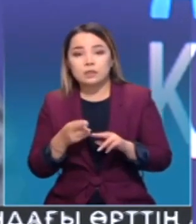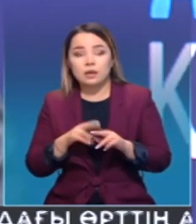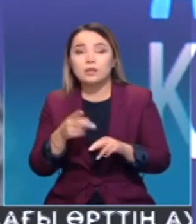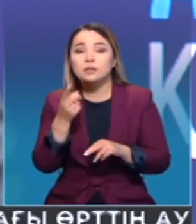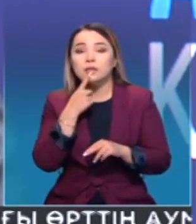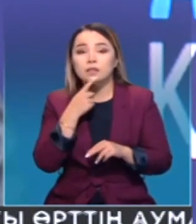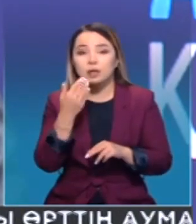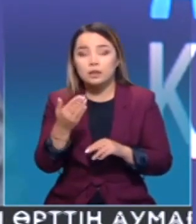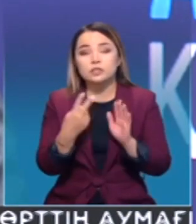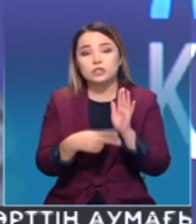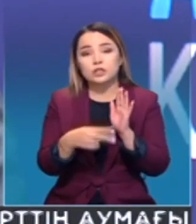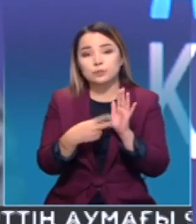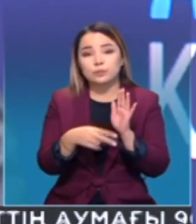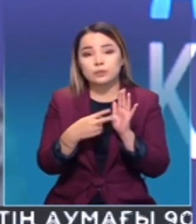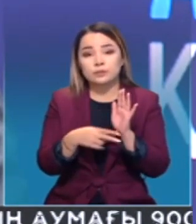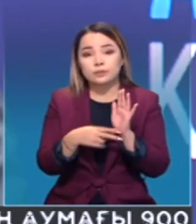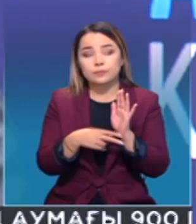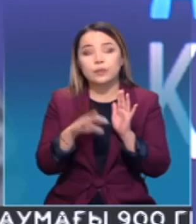тілі